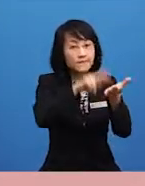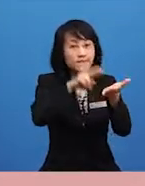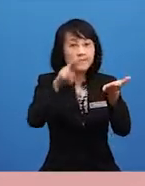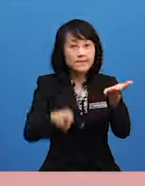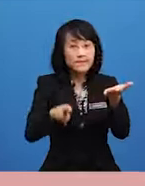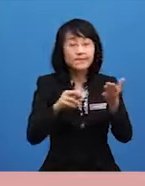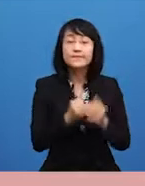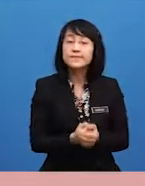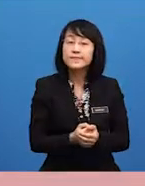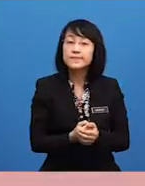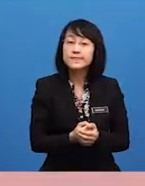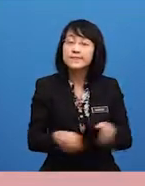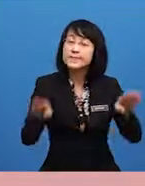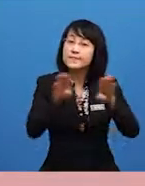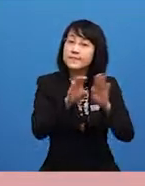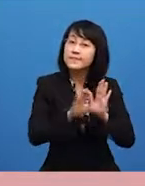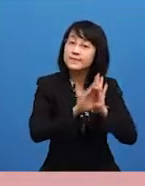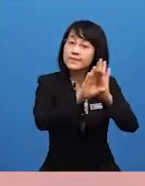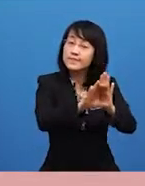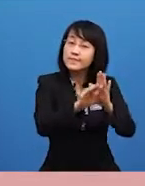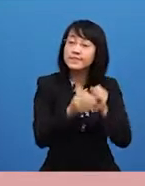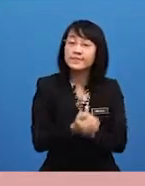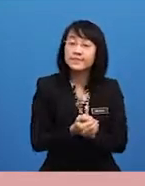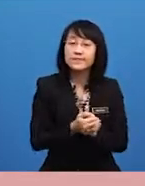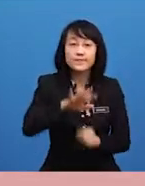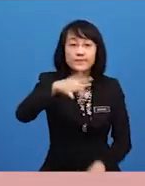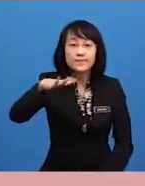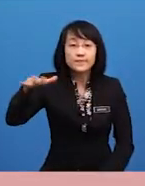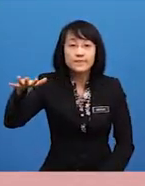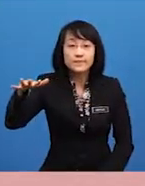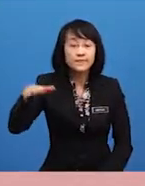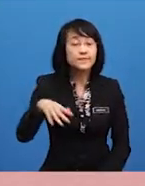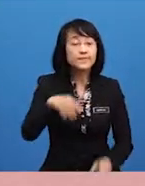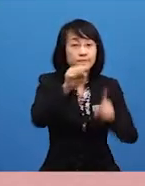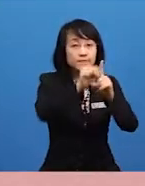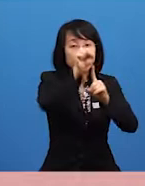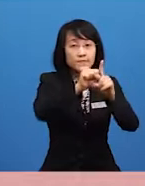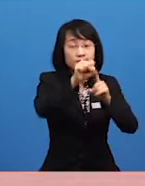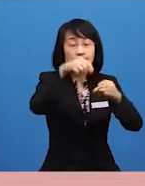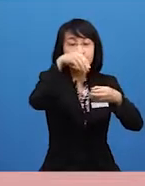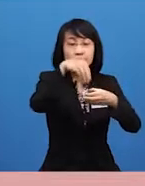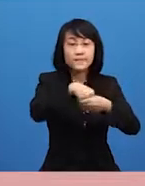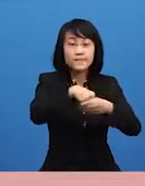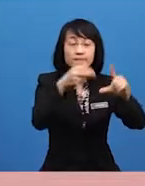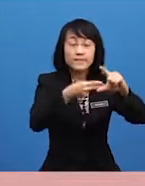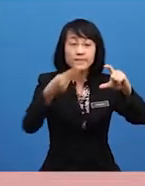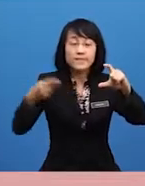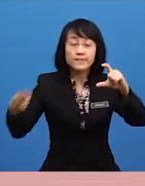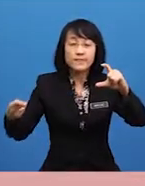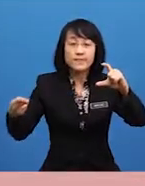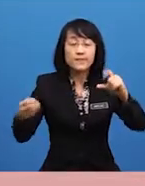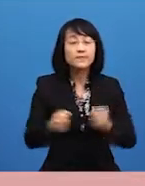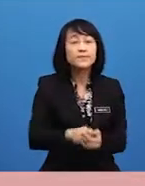rendah. Sebagai contoh, purata suhu di Cameron Highlands ialah 19